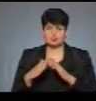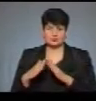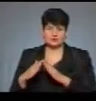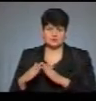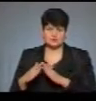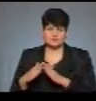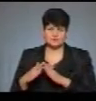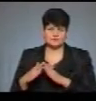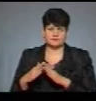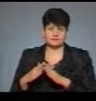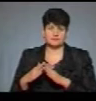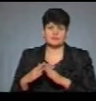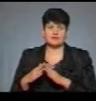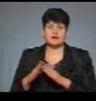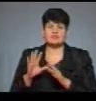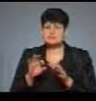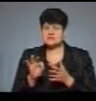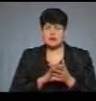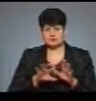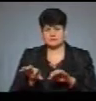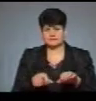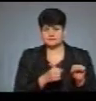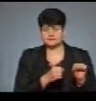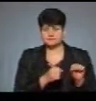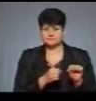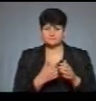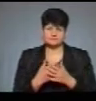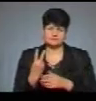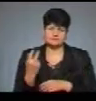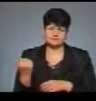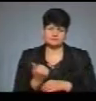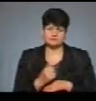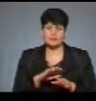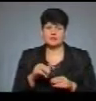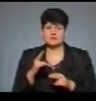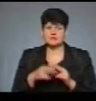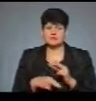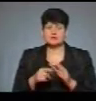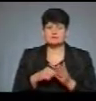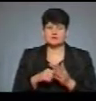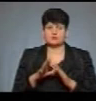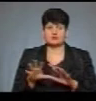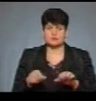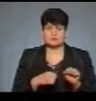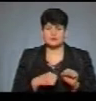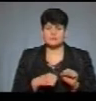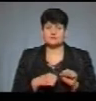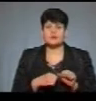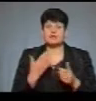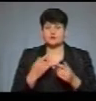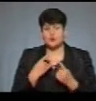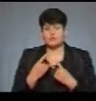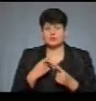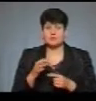бульварі Шевченка до годинника відразу будуть демонтовуватися. Я думаю, в межах 2 тижнів після завершення містечка вони будуть демонтовані. Якщо ми говоримо